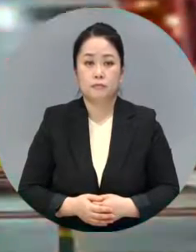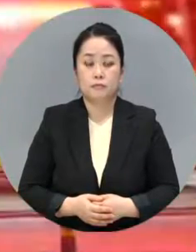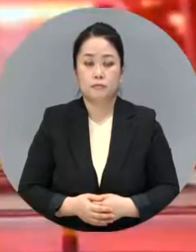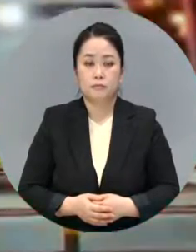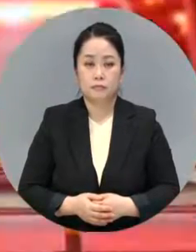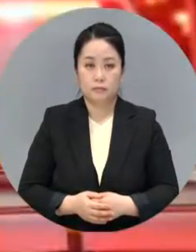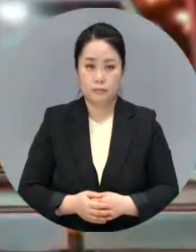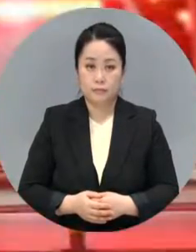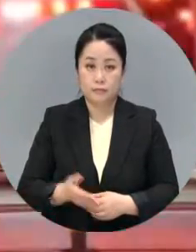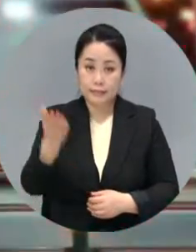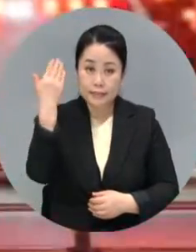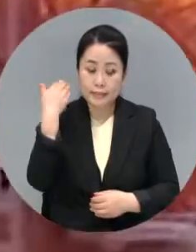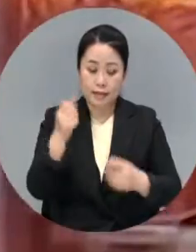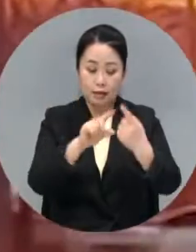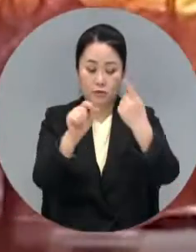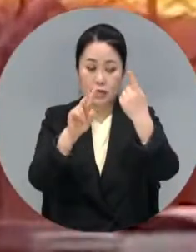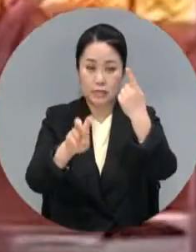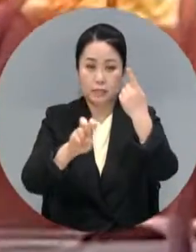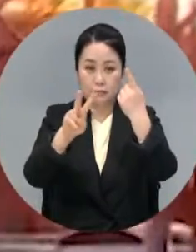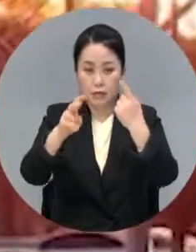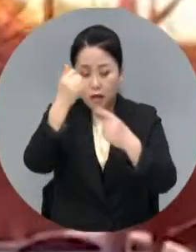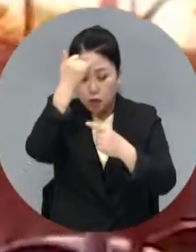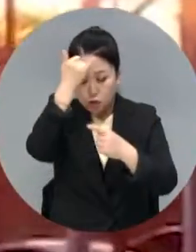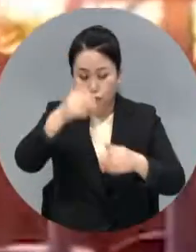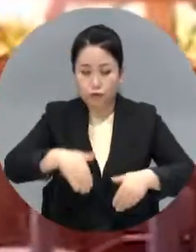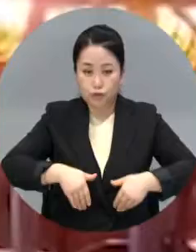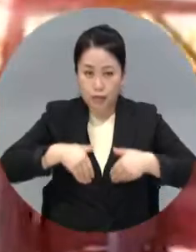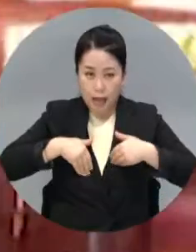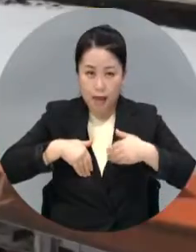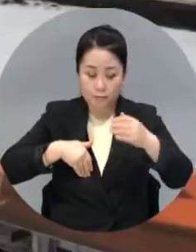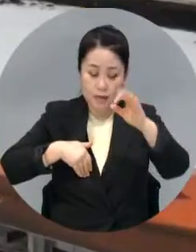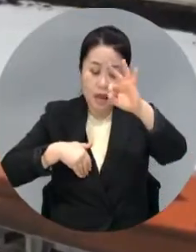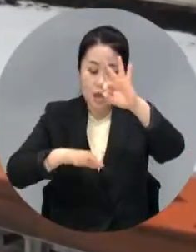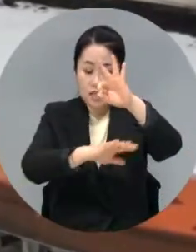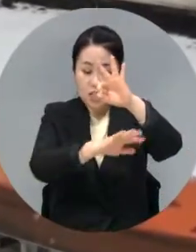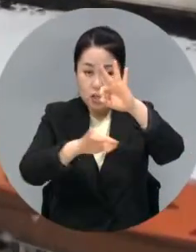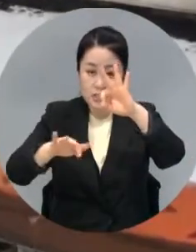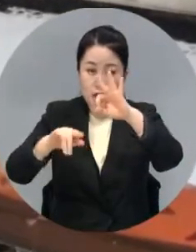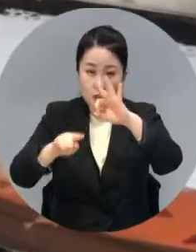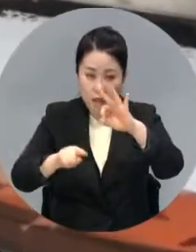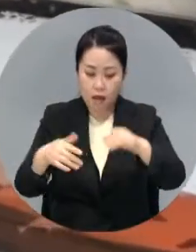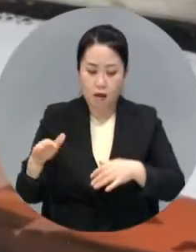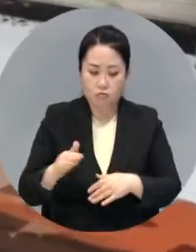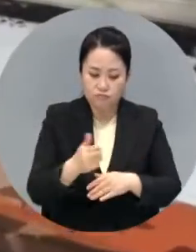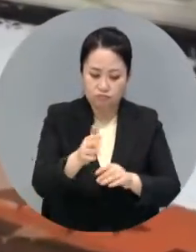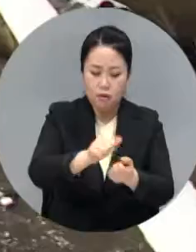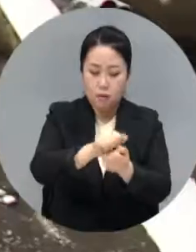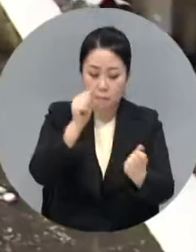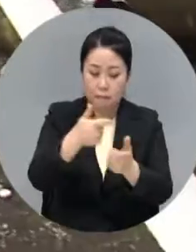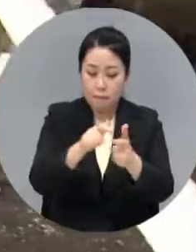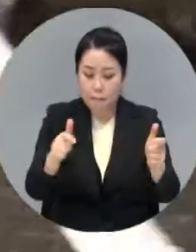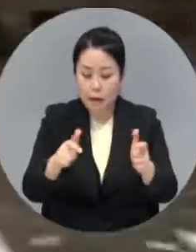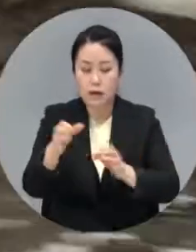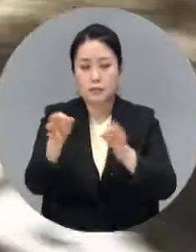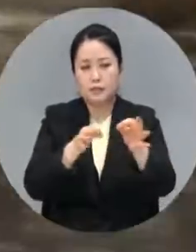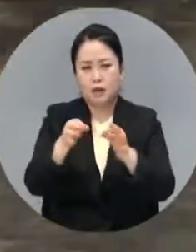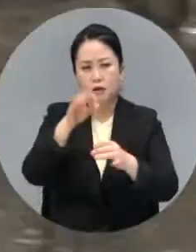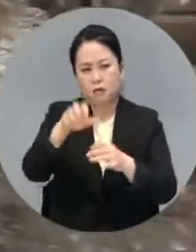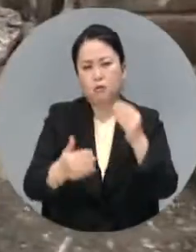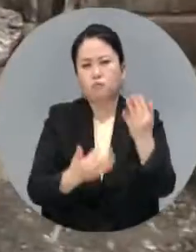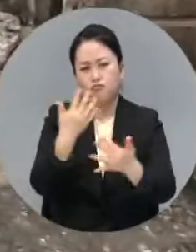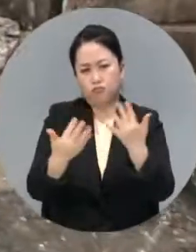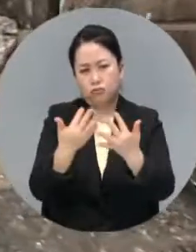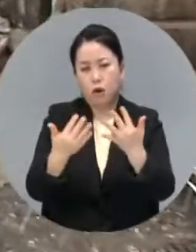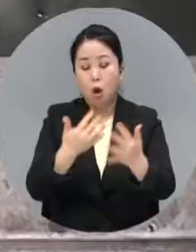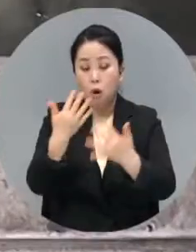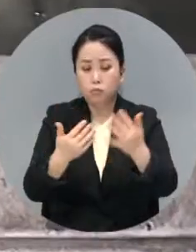기자입니다 지난 22일 충남 서천의 수산물 특화 시장에서 불이났습니다 시간 동안 이어진 불로